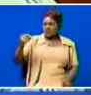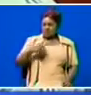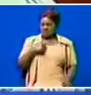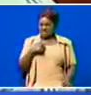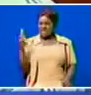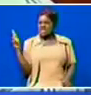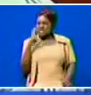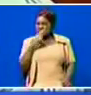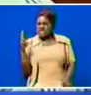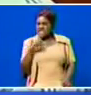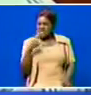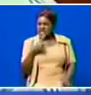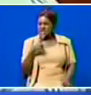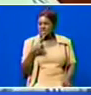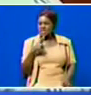feel threatened